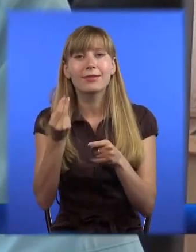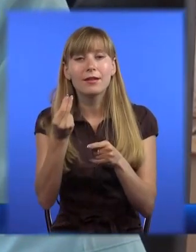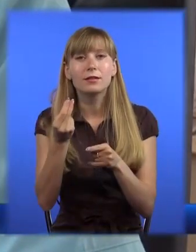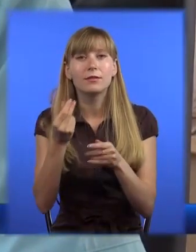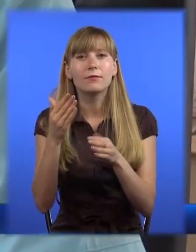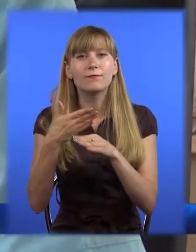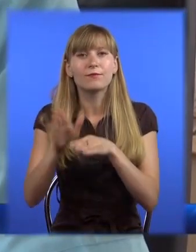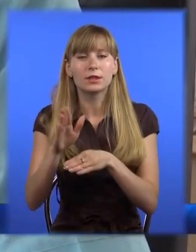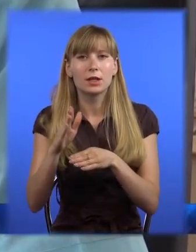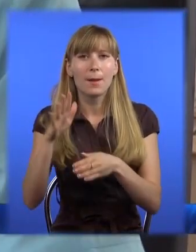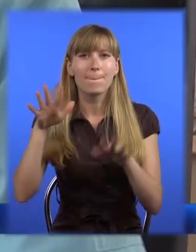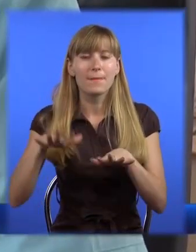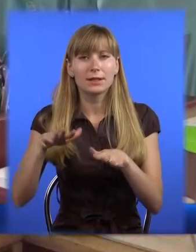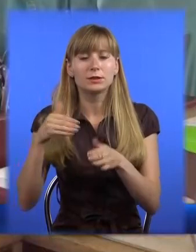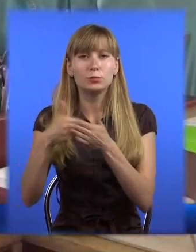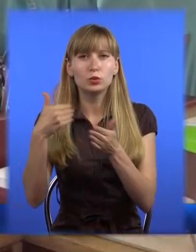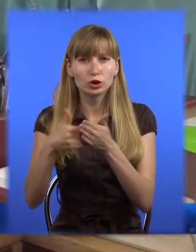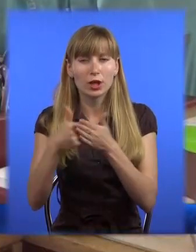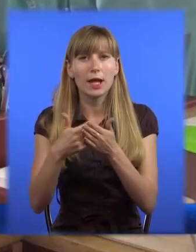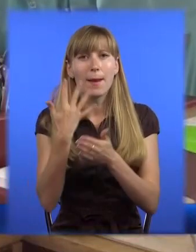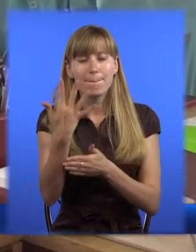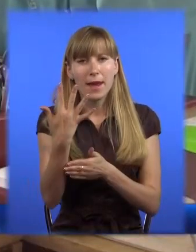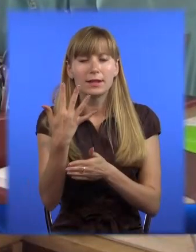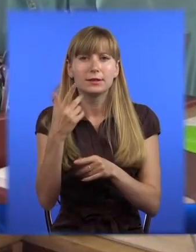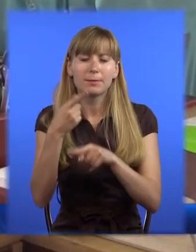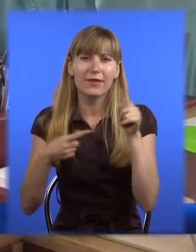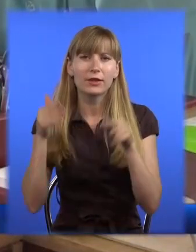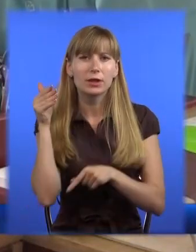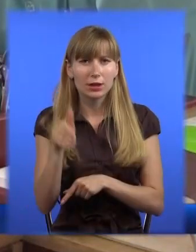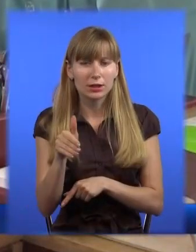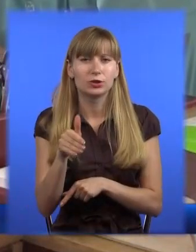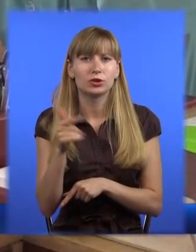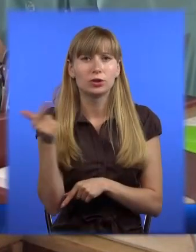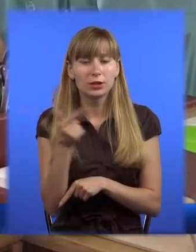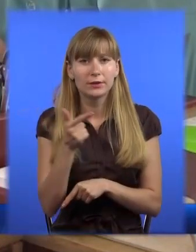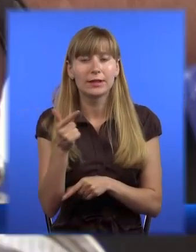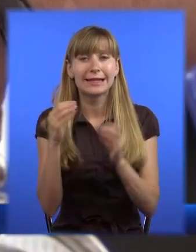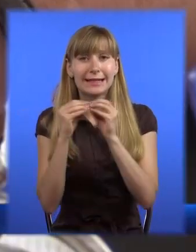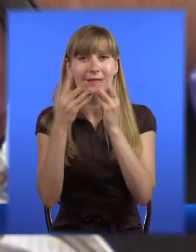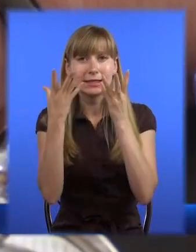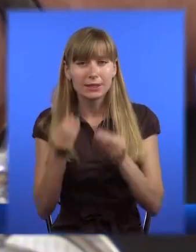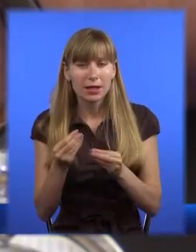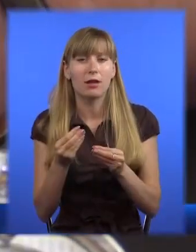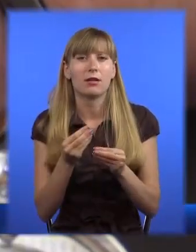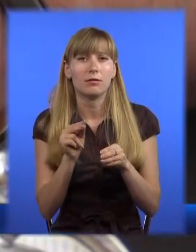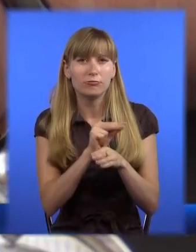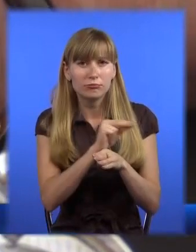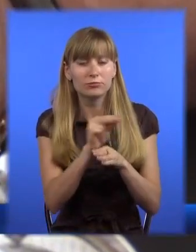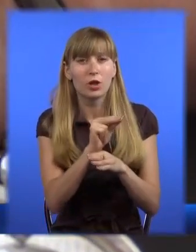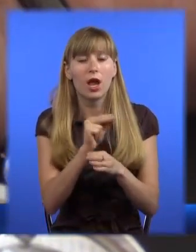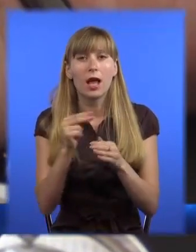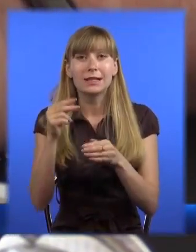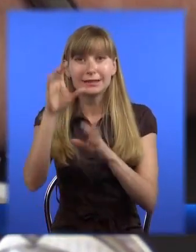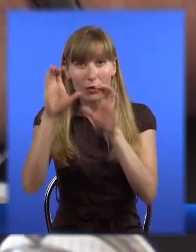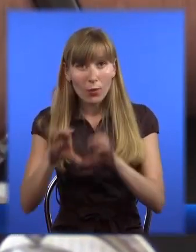медпрепарати виділили з місцевого бюджету. Майже 5,5 тисяч гривень протягом 10 днів замість